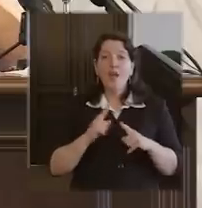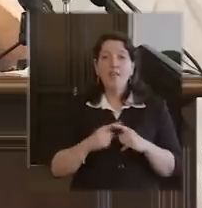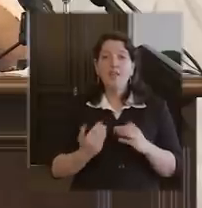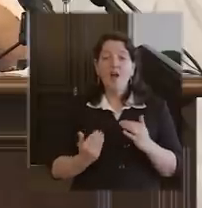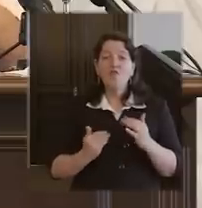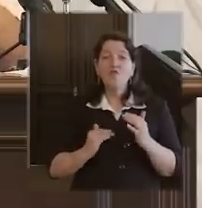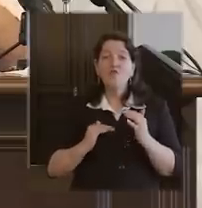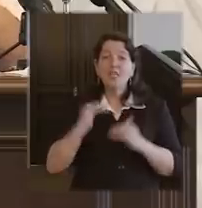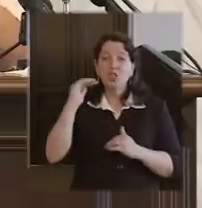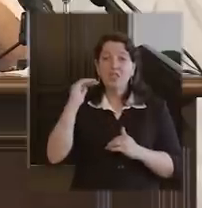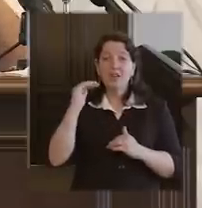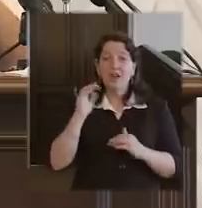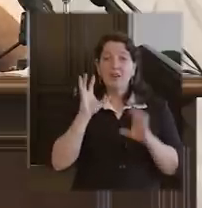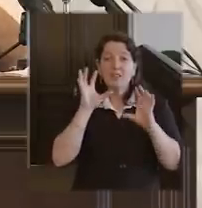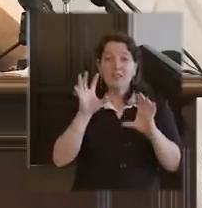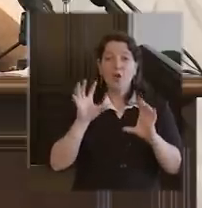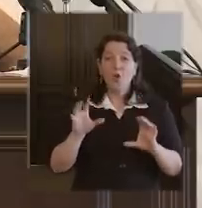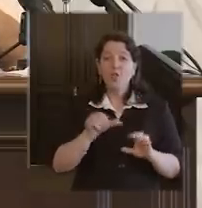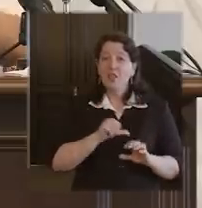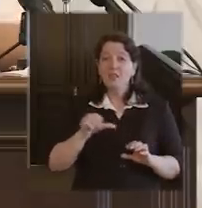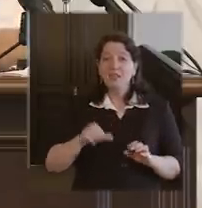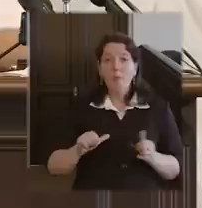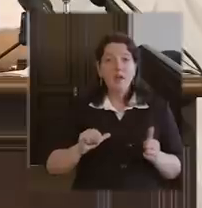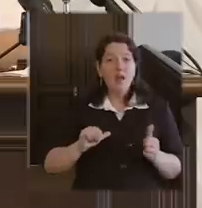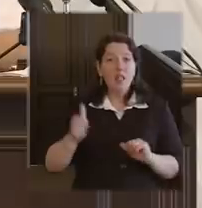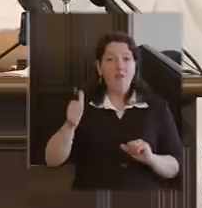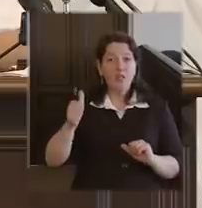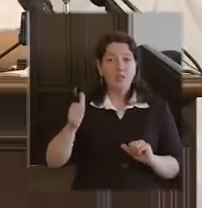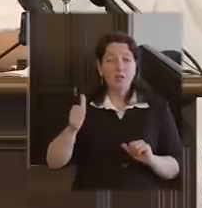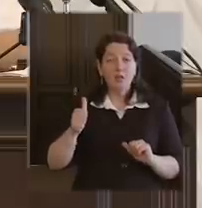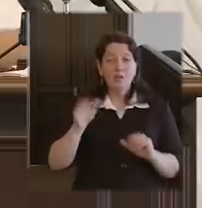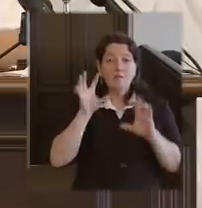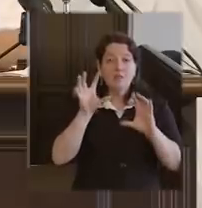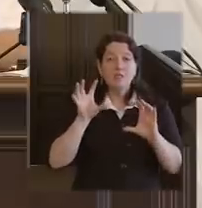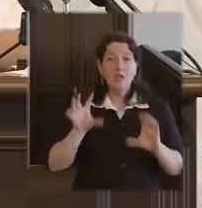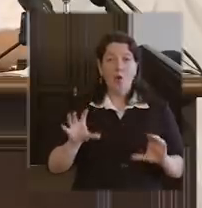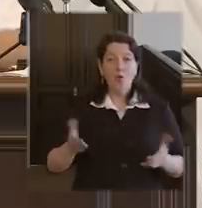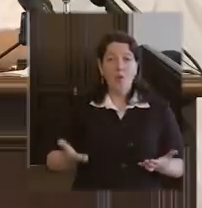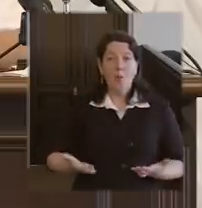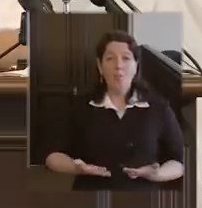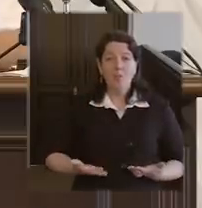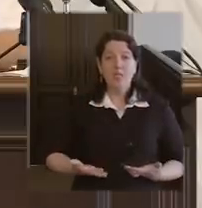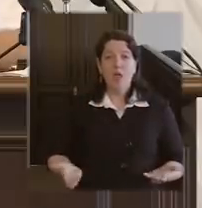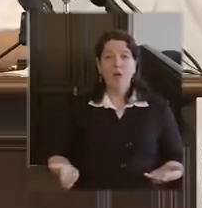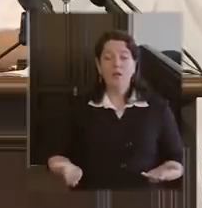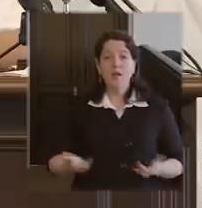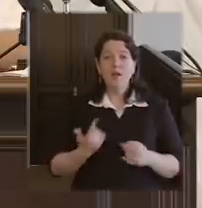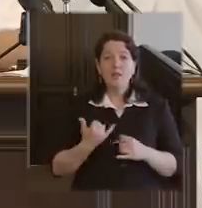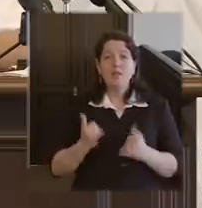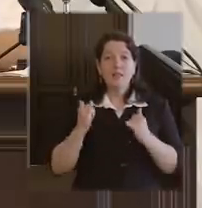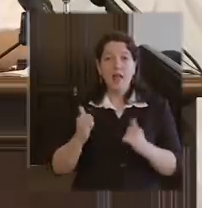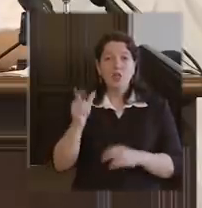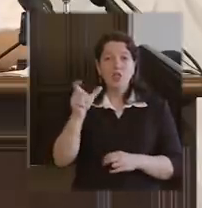оказывается, высший закон бытия, высший закон всего существующего и человека прежде